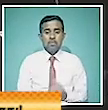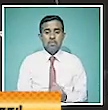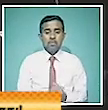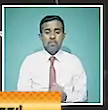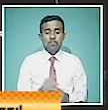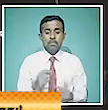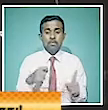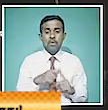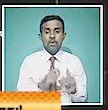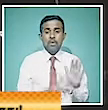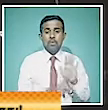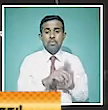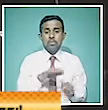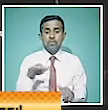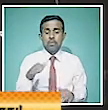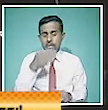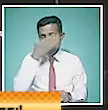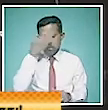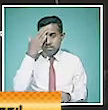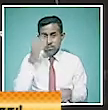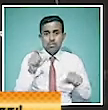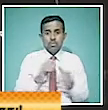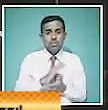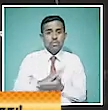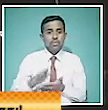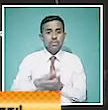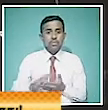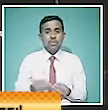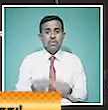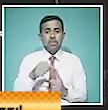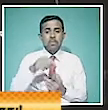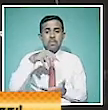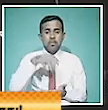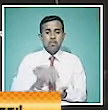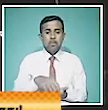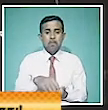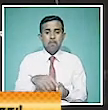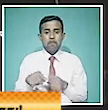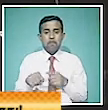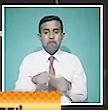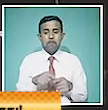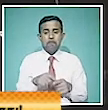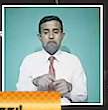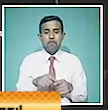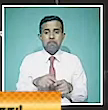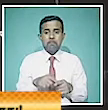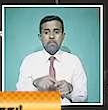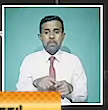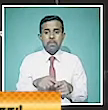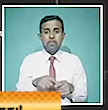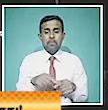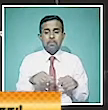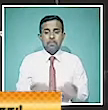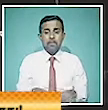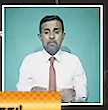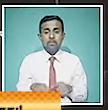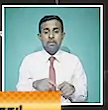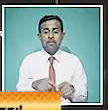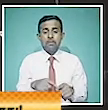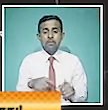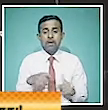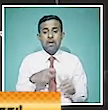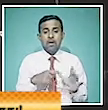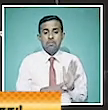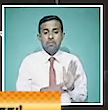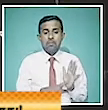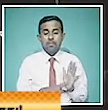தமிழர் மக்களுடைய பிரதேச ஒரு செயலகமாகவும் உள்ளூராட்சி சபையாகவும், அதே போன்று கல்முனை பட்டின சபை வேறாகவும் இருந்தது. இது